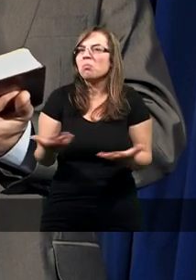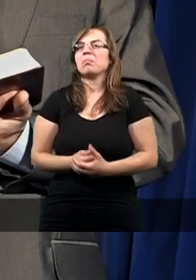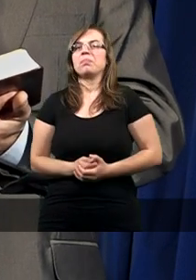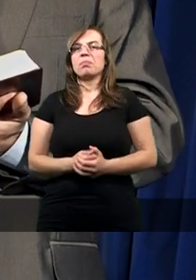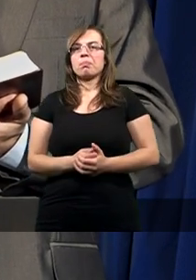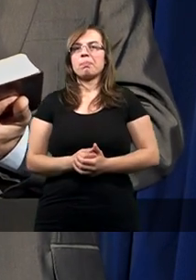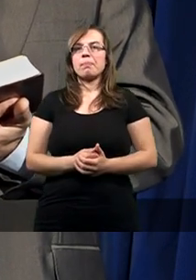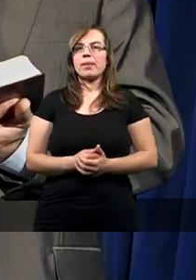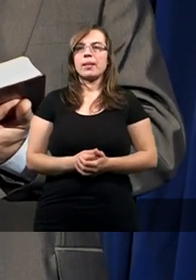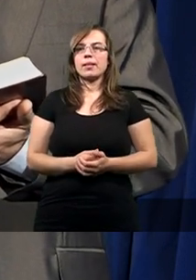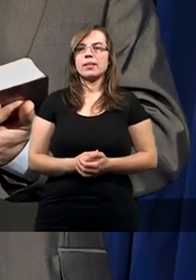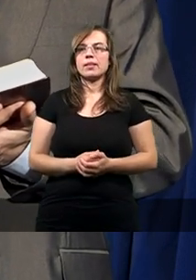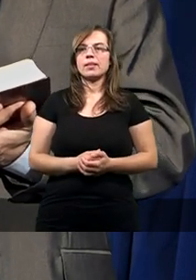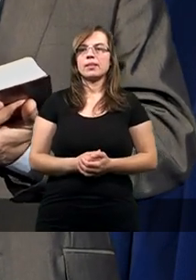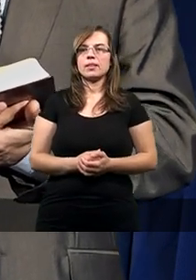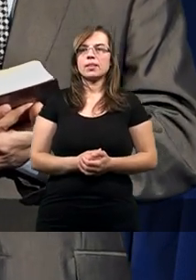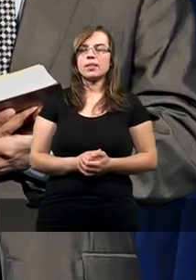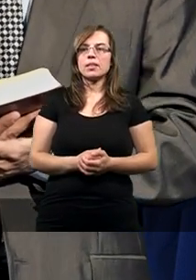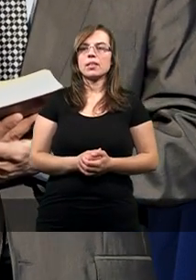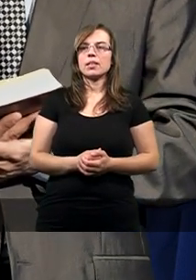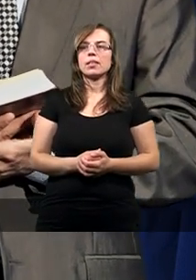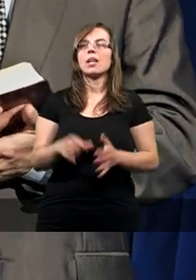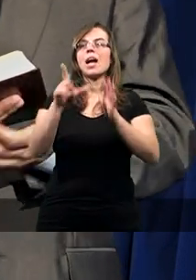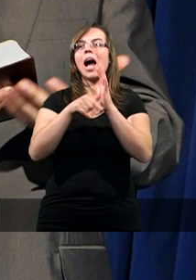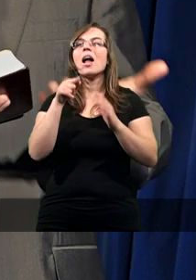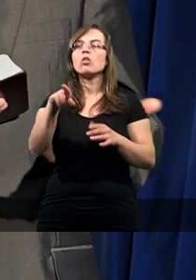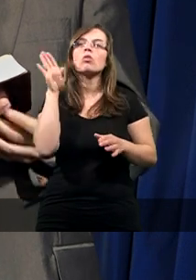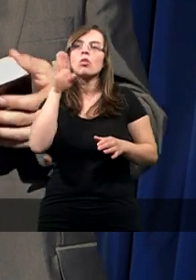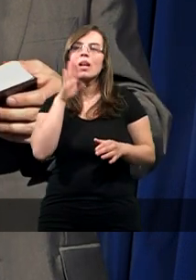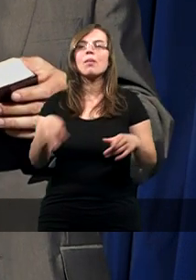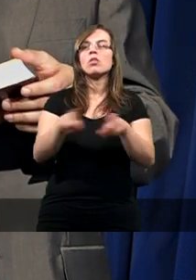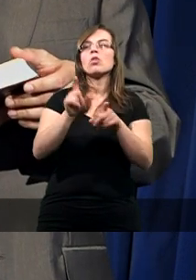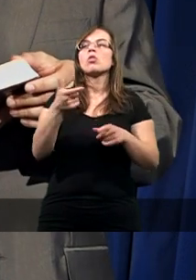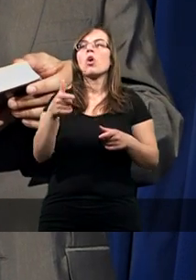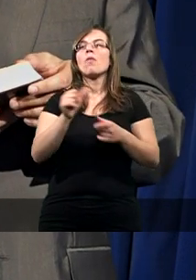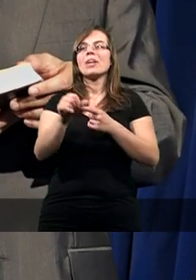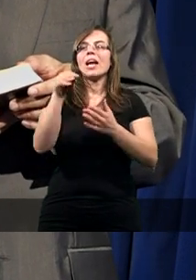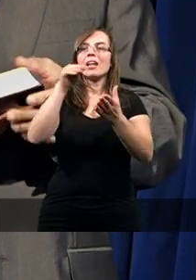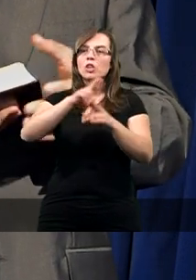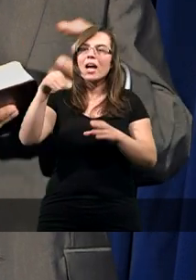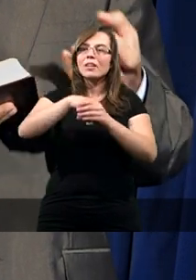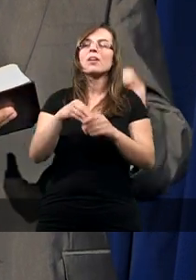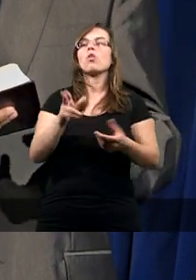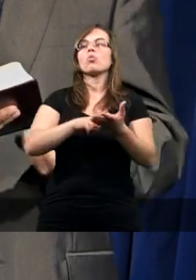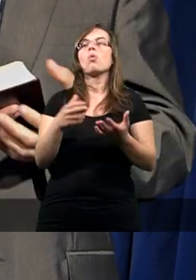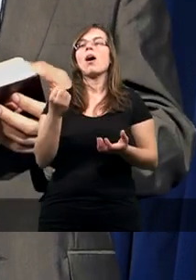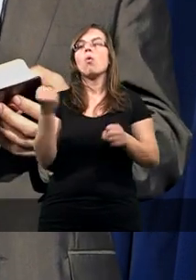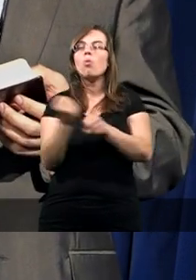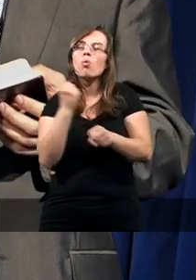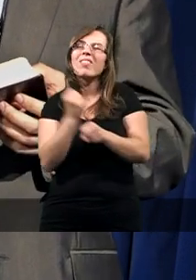that melts candles hardens clay. Ale to samo słońce, które